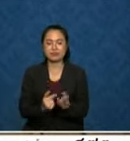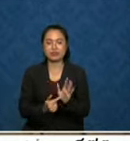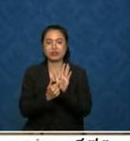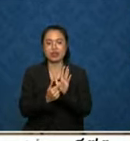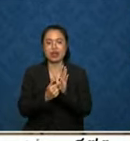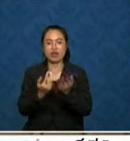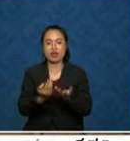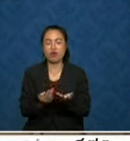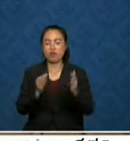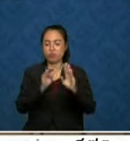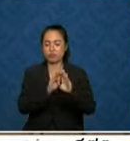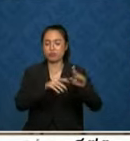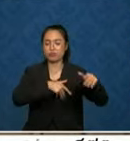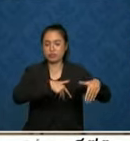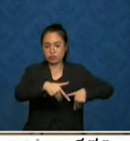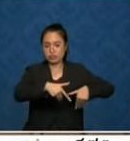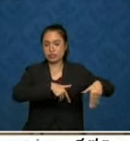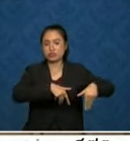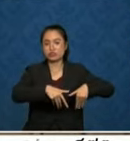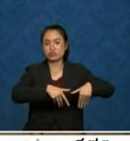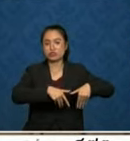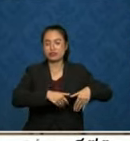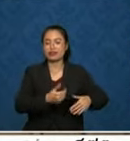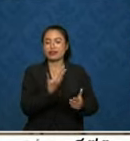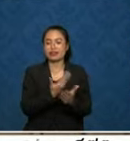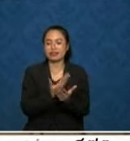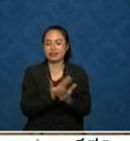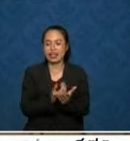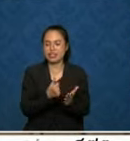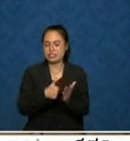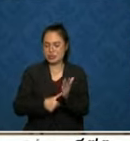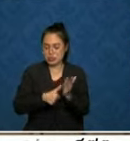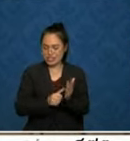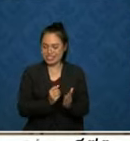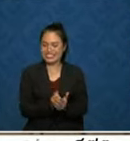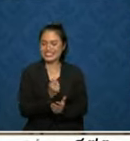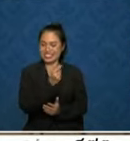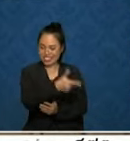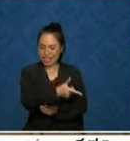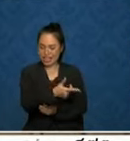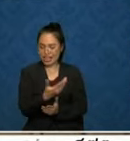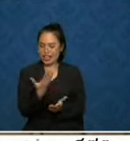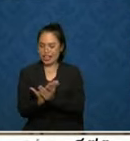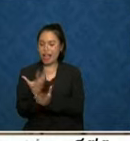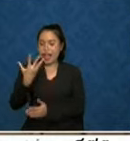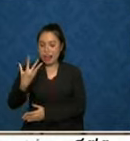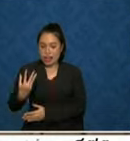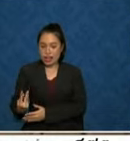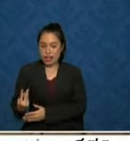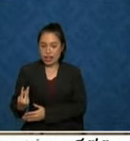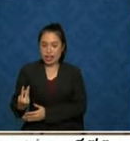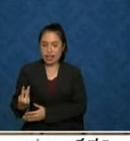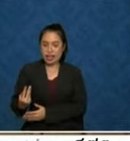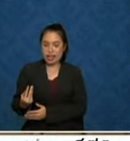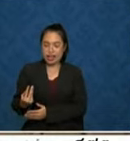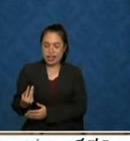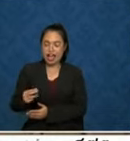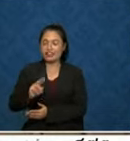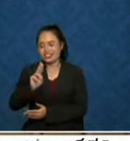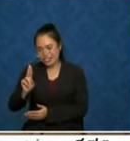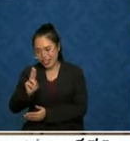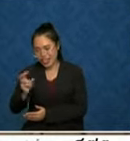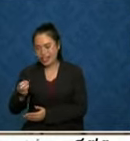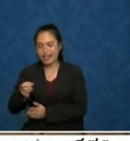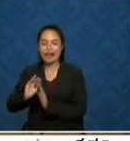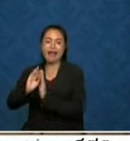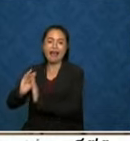เรือนหรือประชาชนเนี่ยนะคะควรจะใช้เงินในการจ่ายหนี้แล้วมีเงินที่เหลือจากการจ่ายหนี้นั้นเอามาใช้เก็บ